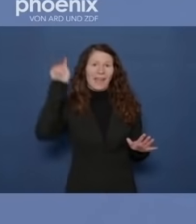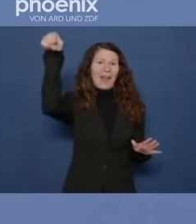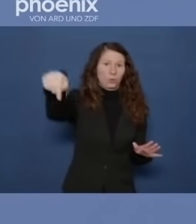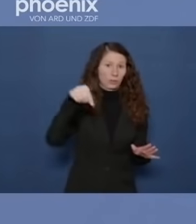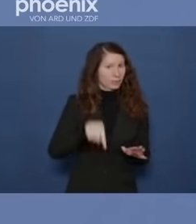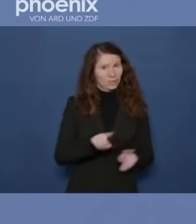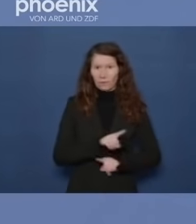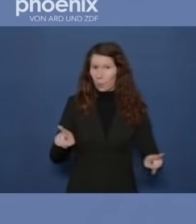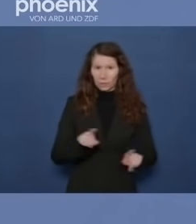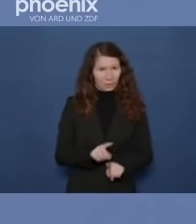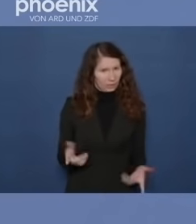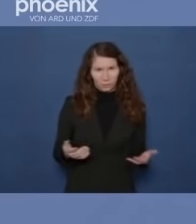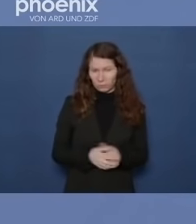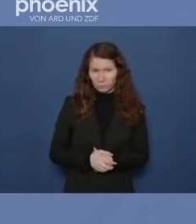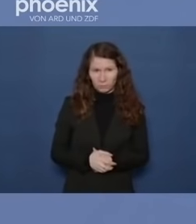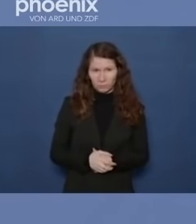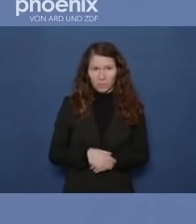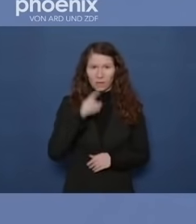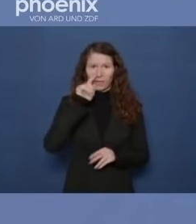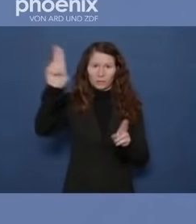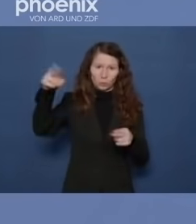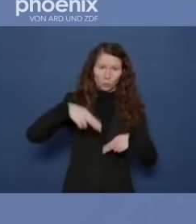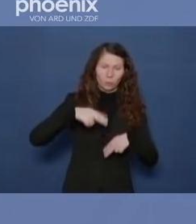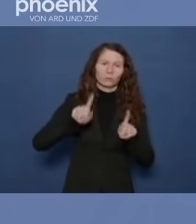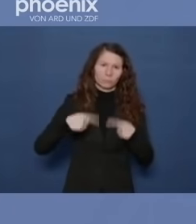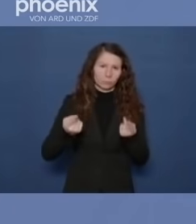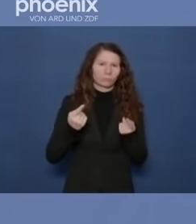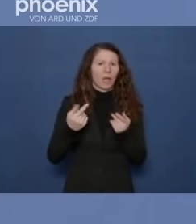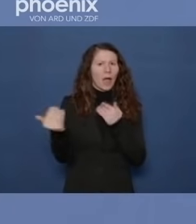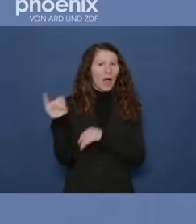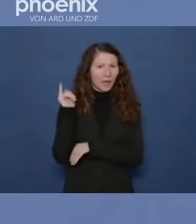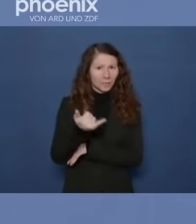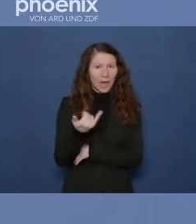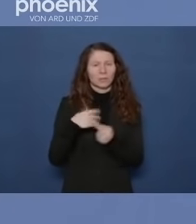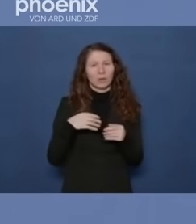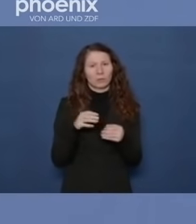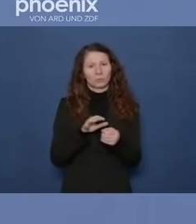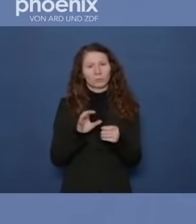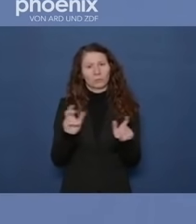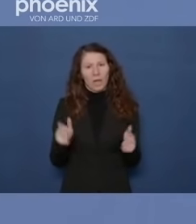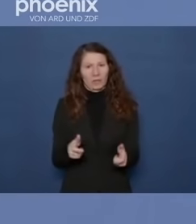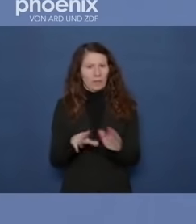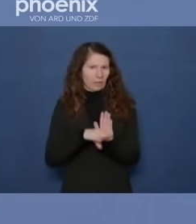verboten. Und bei der Einreise gelten dann die Einreise- und Quarantänenregelungen wieder.